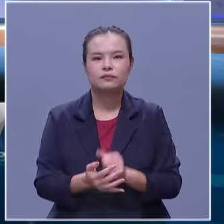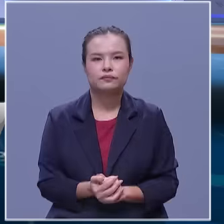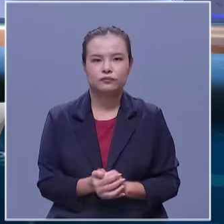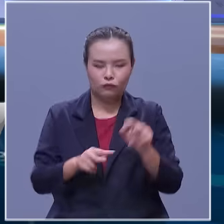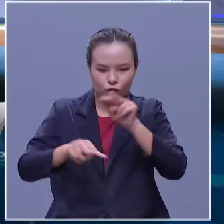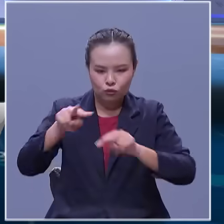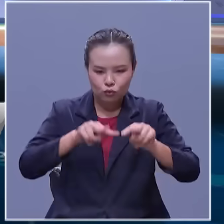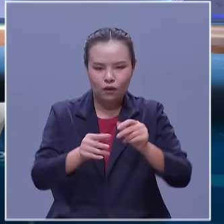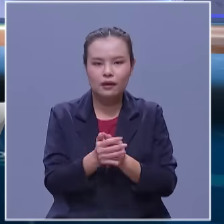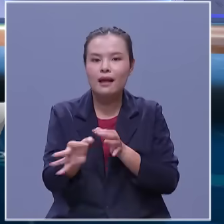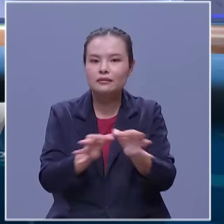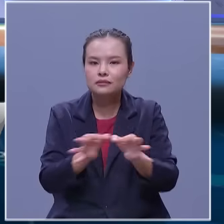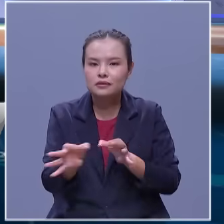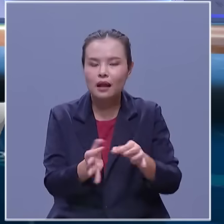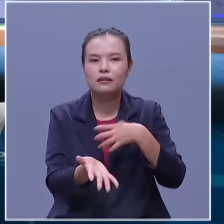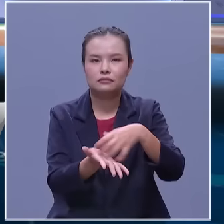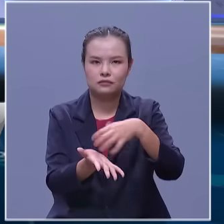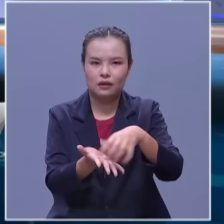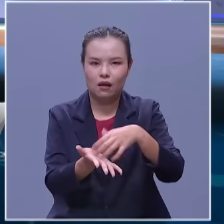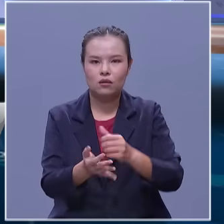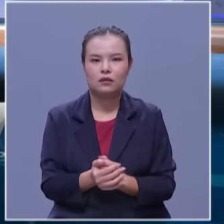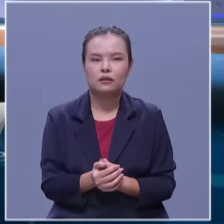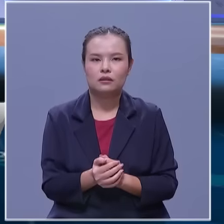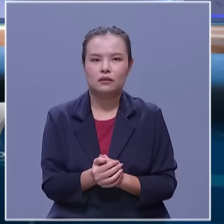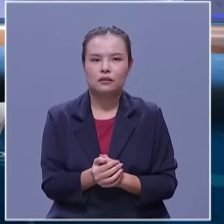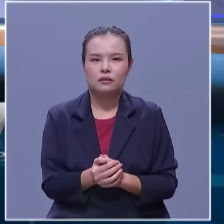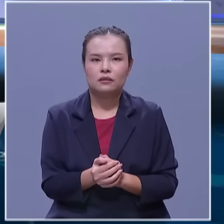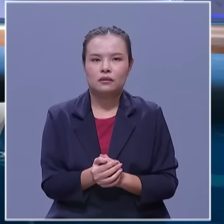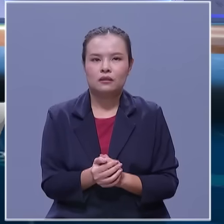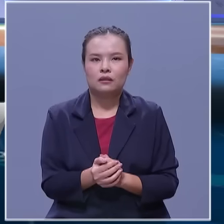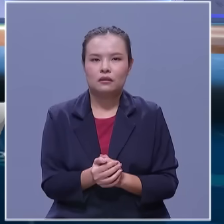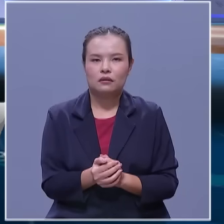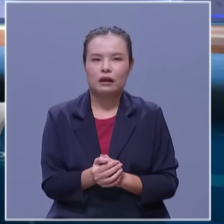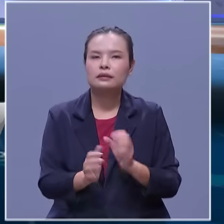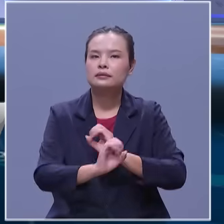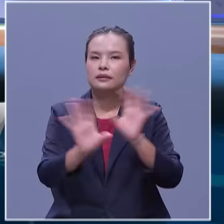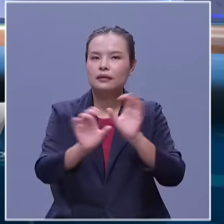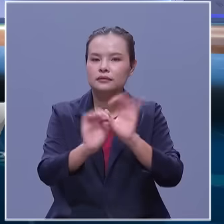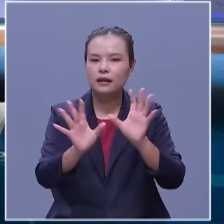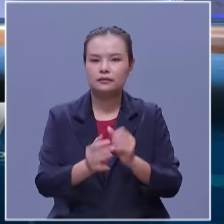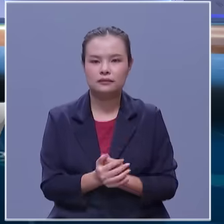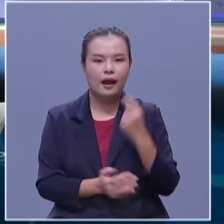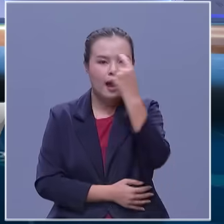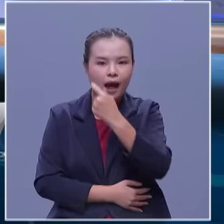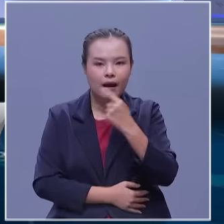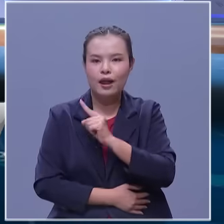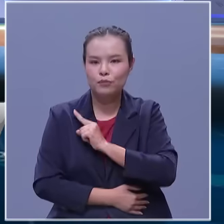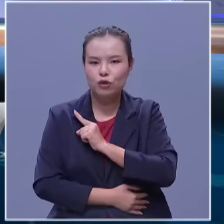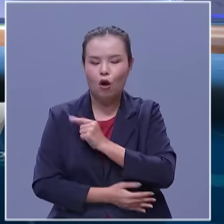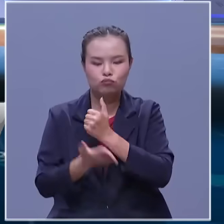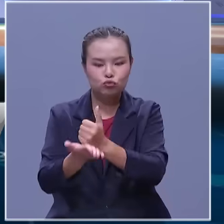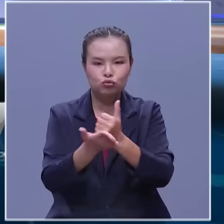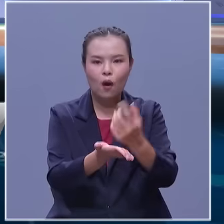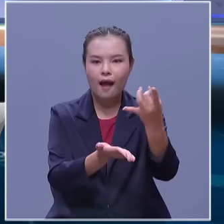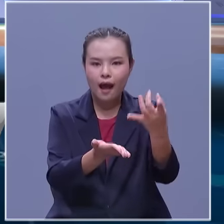นี้มาแจกแจงคำพูดคำให้การของไหกันอีกรอบเพราะว่าดูเหมือนจะค่อนข้างชัดเจนขึ้นแล้วล่ะว่าอืใครทำหน้าที่ตรงไหน